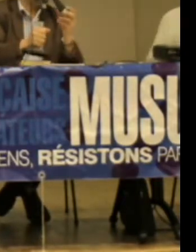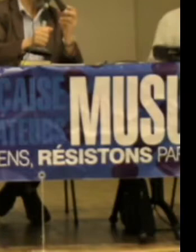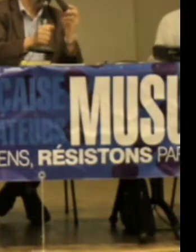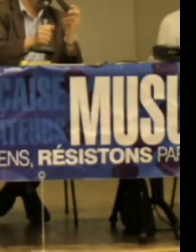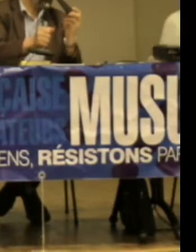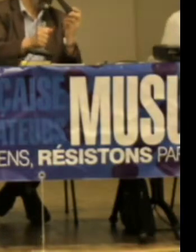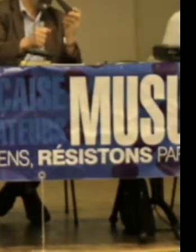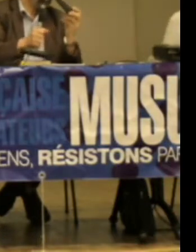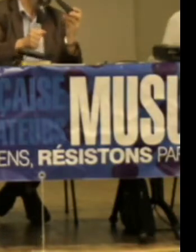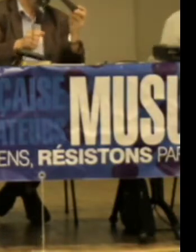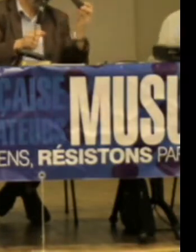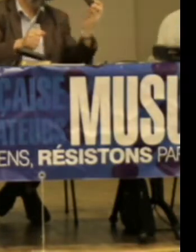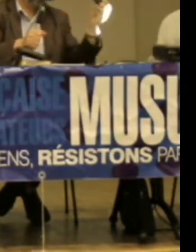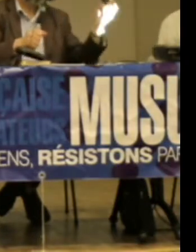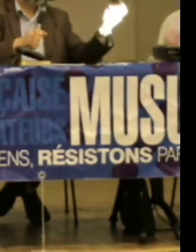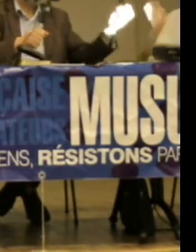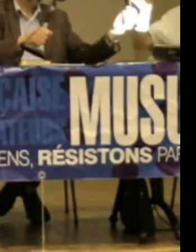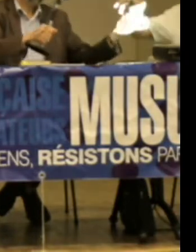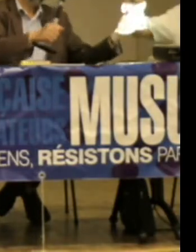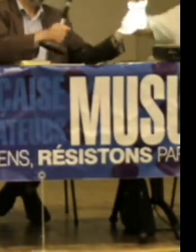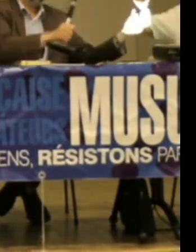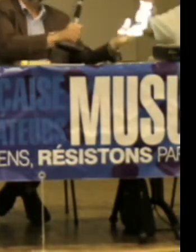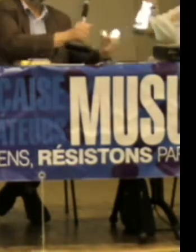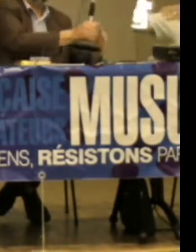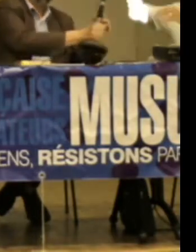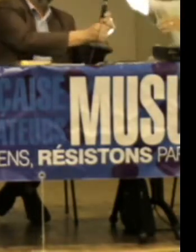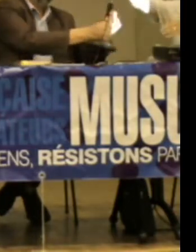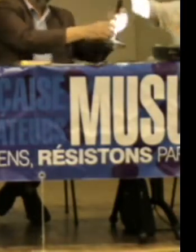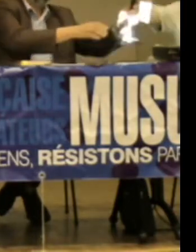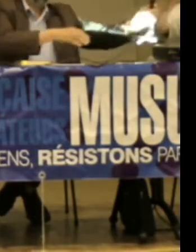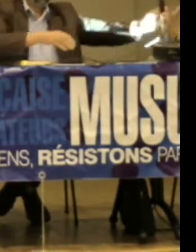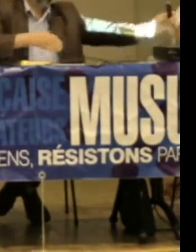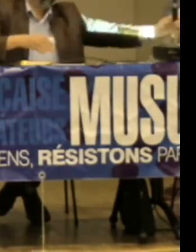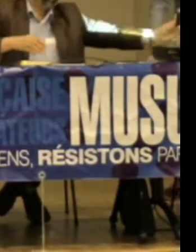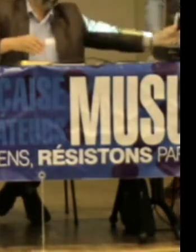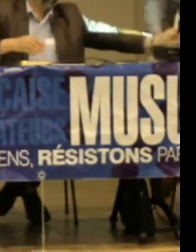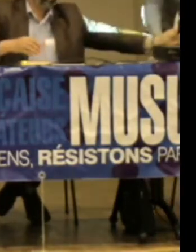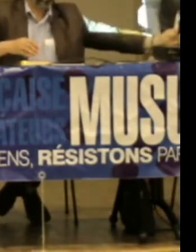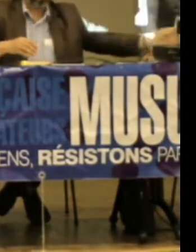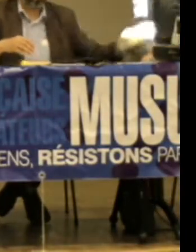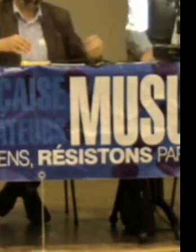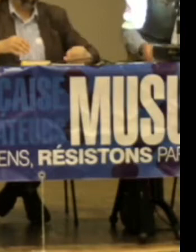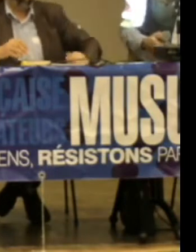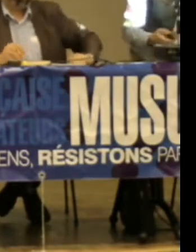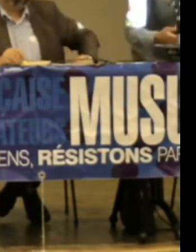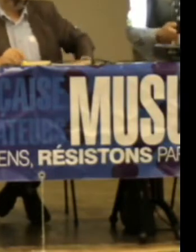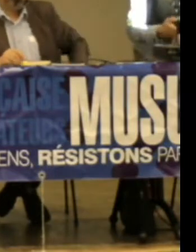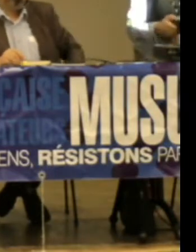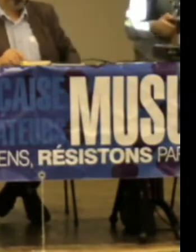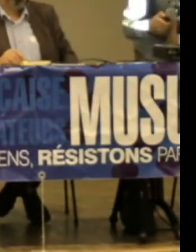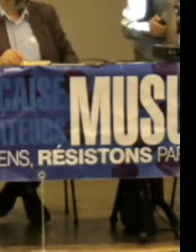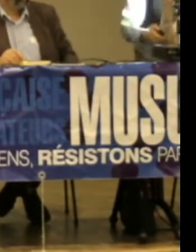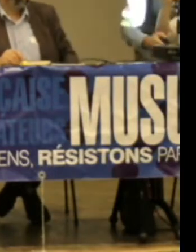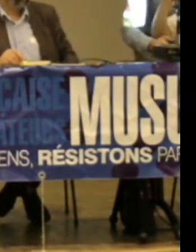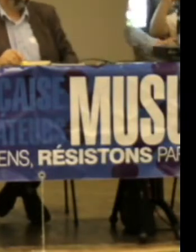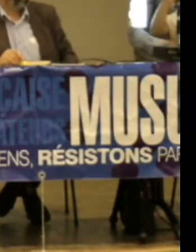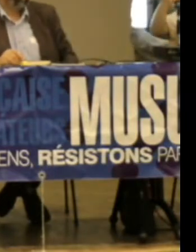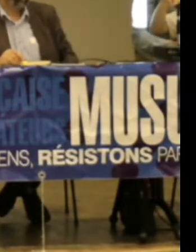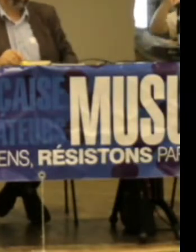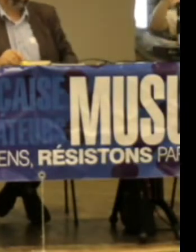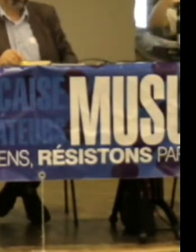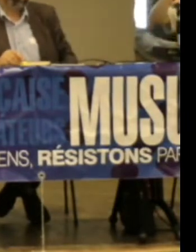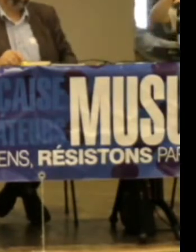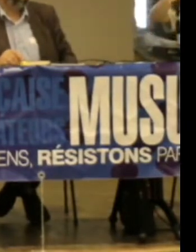de l'UFCM, puis de Farid, dans le cadre de l'UJM, et le frère dans le cadre du CBSP.